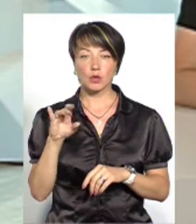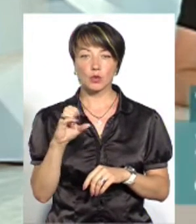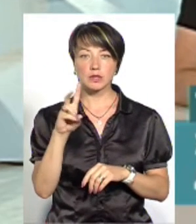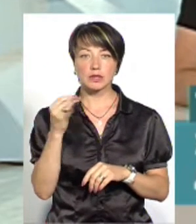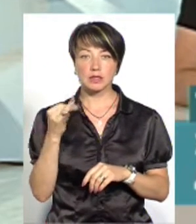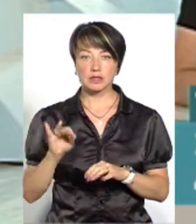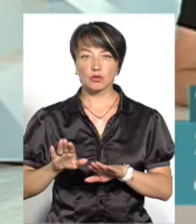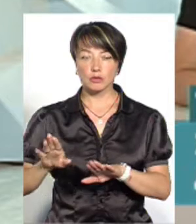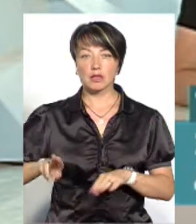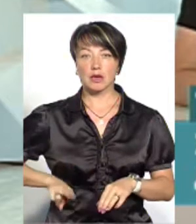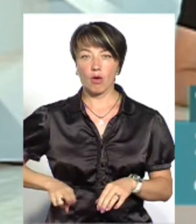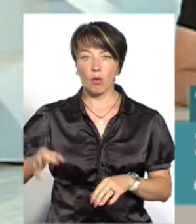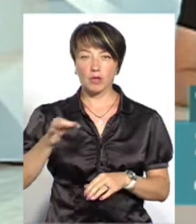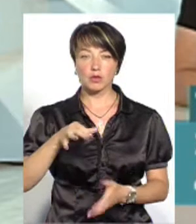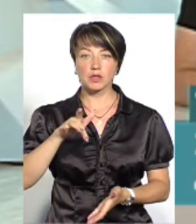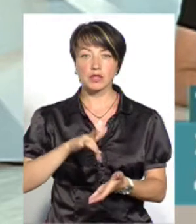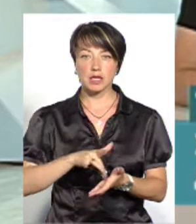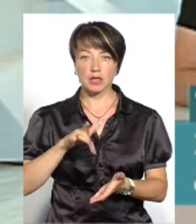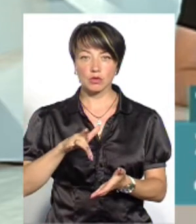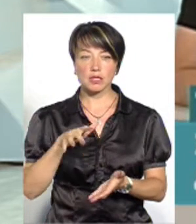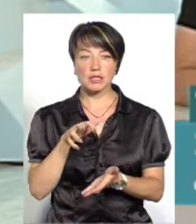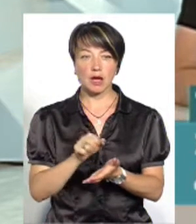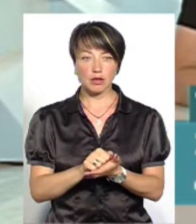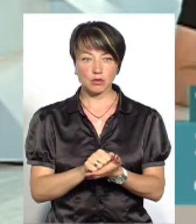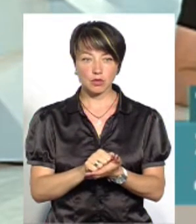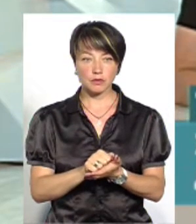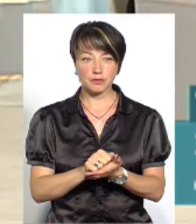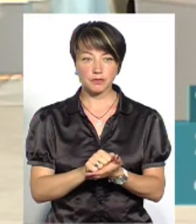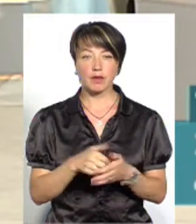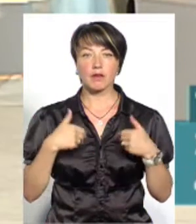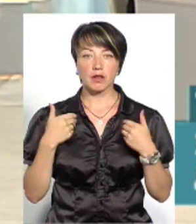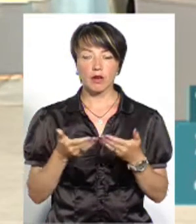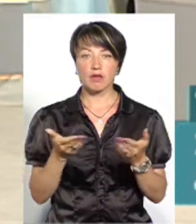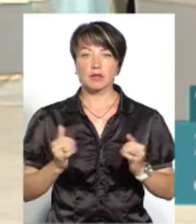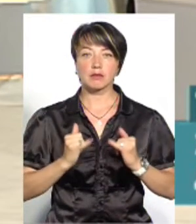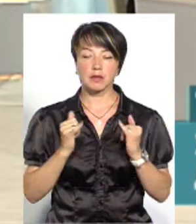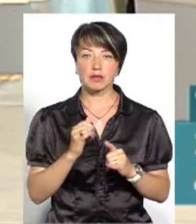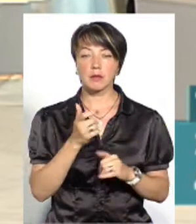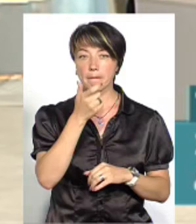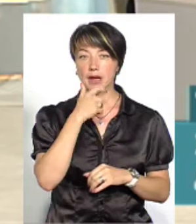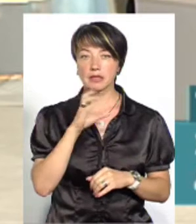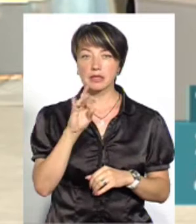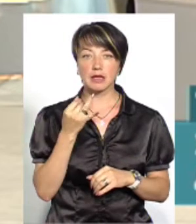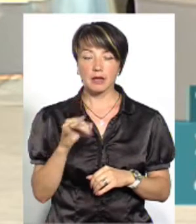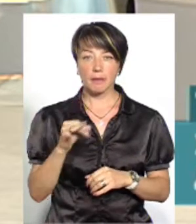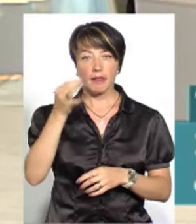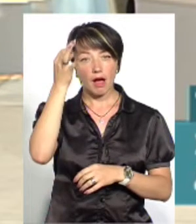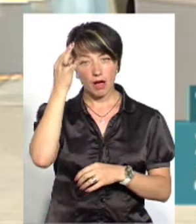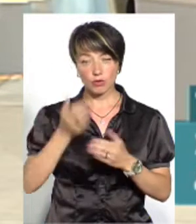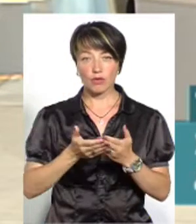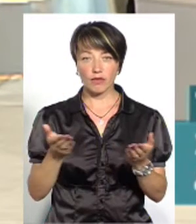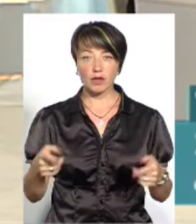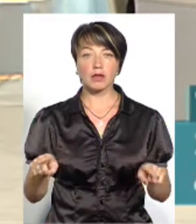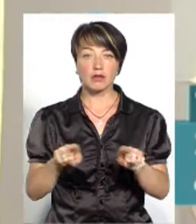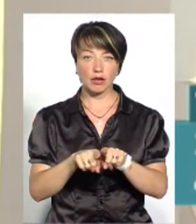директора Хмельницького обласного центру зайнятості. Вітаю. Вітаю вас, пане Сергій. Нагадую, що ви